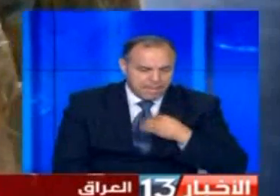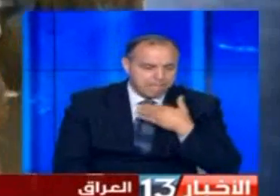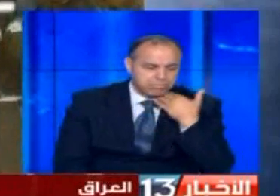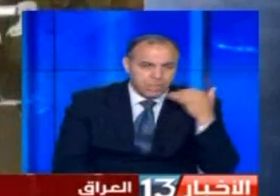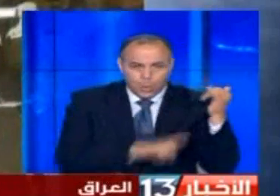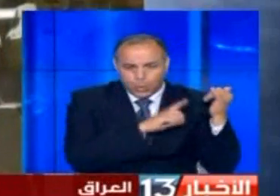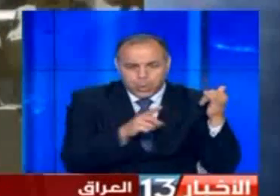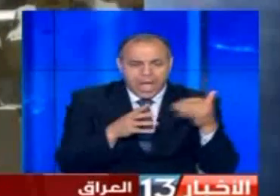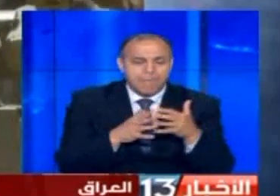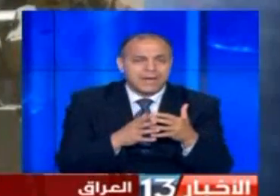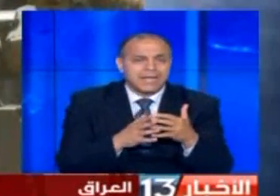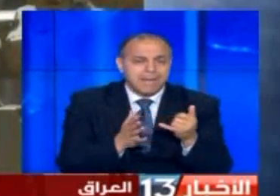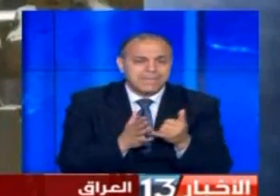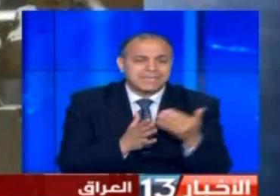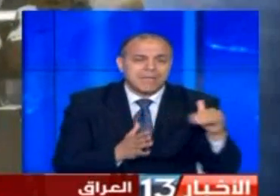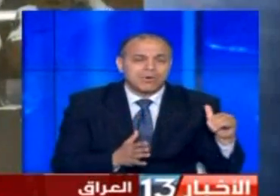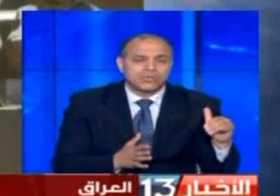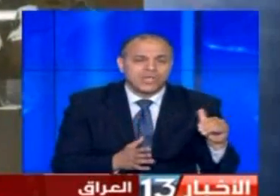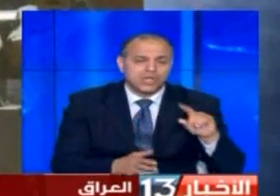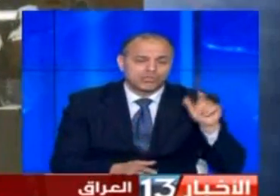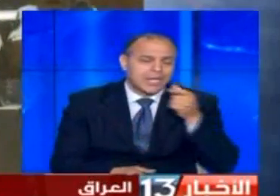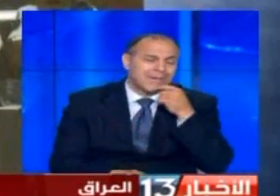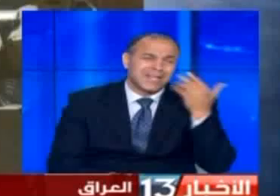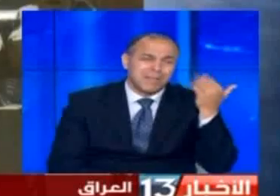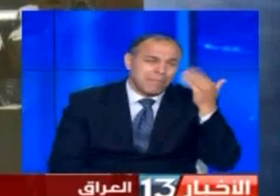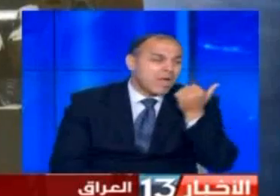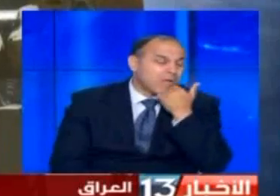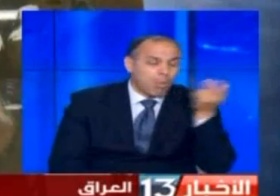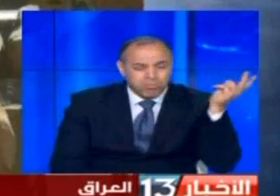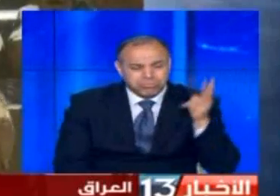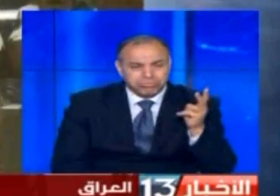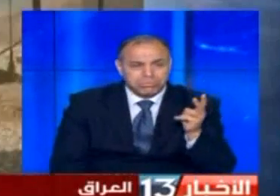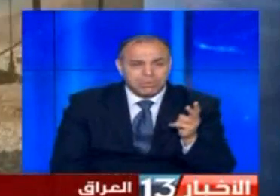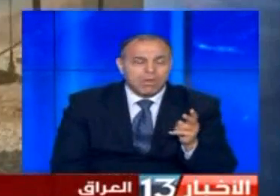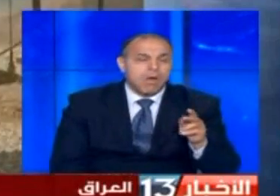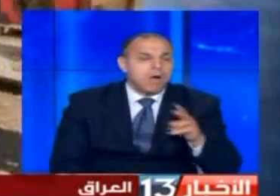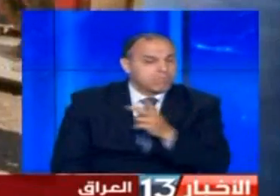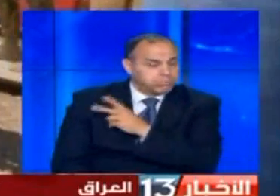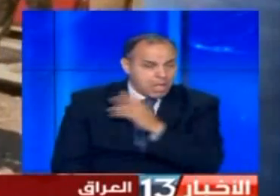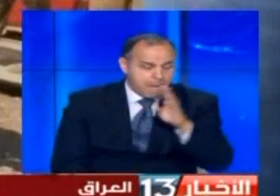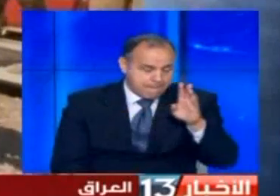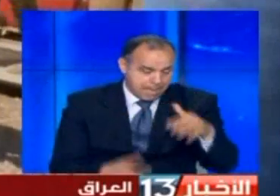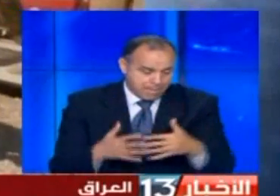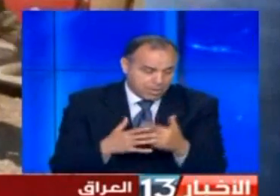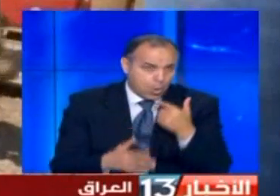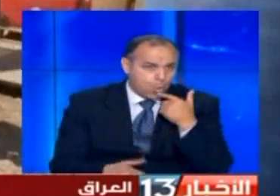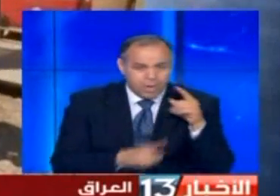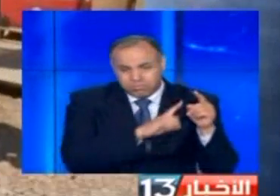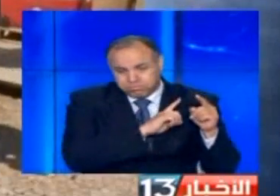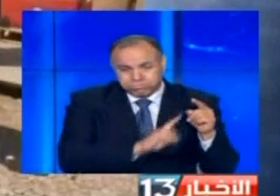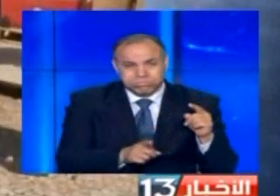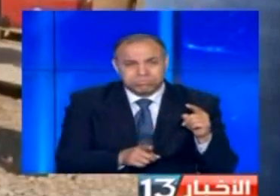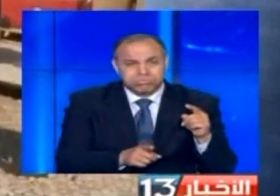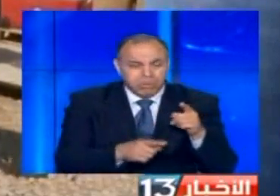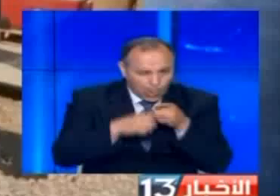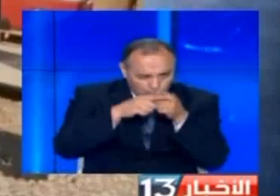غاره امريكيه على مدينه الموصل في شهر مارس الماضي وقالت القياده المركزيه الامريكيه ان الغاره استهدفت